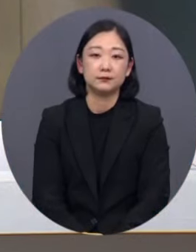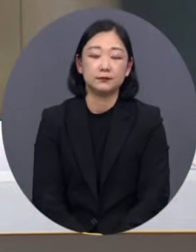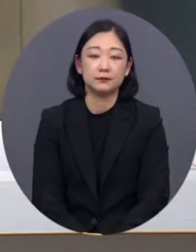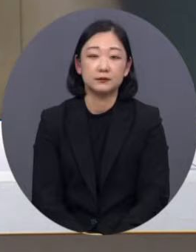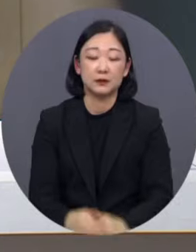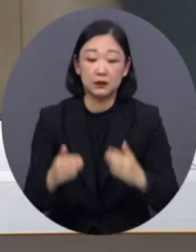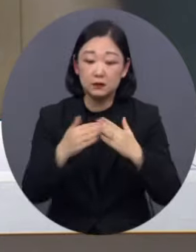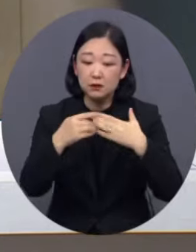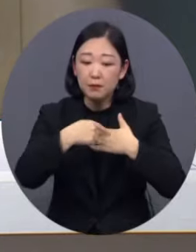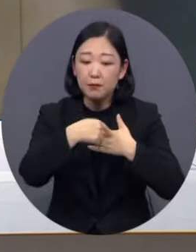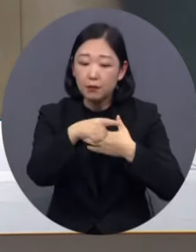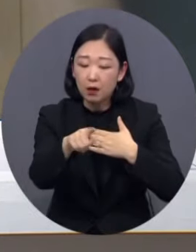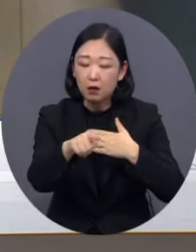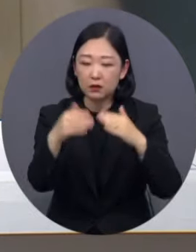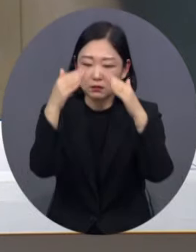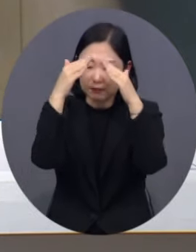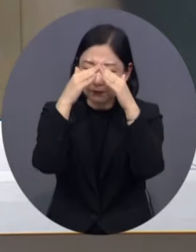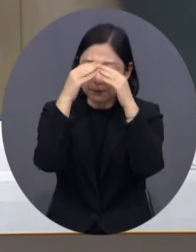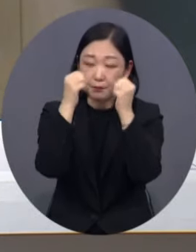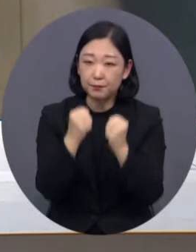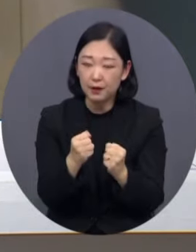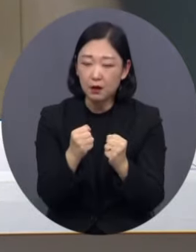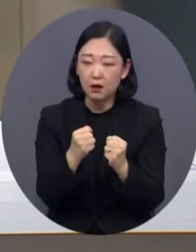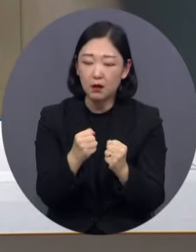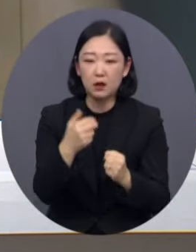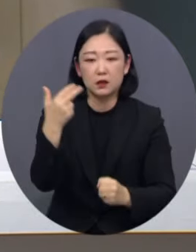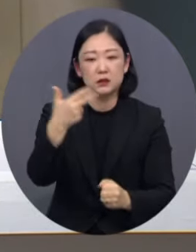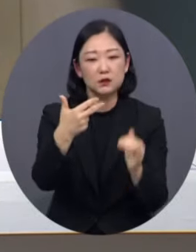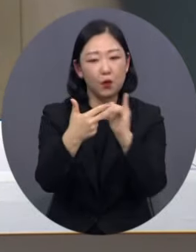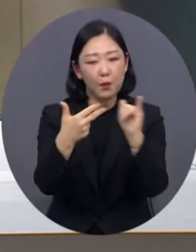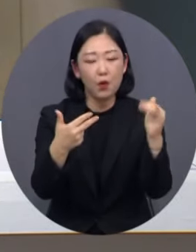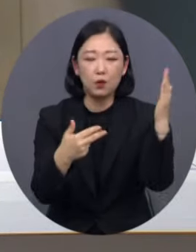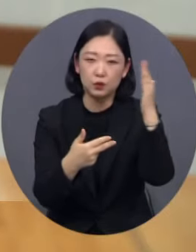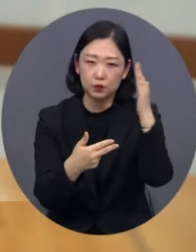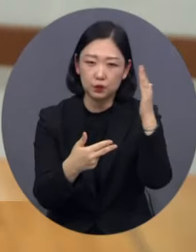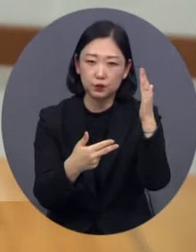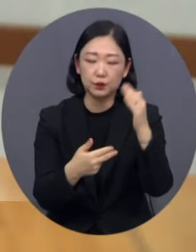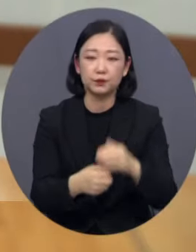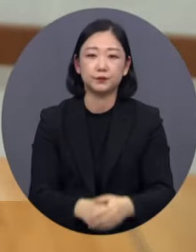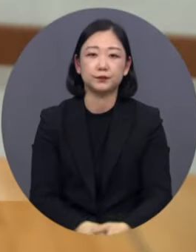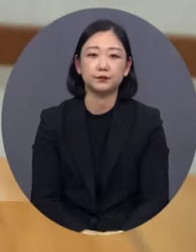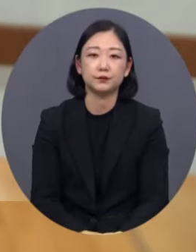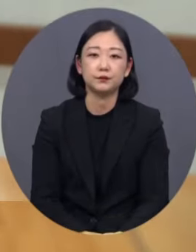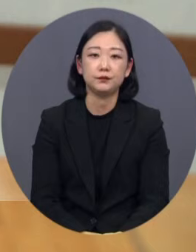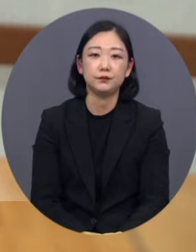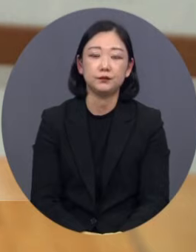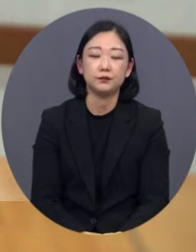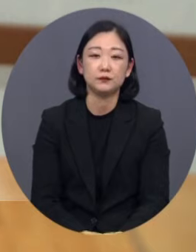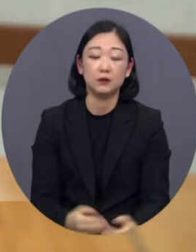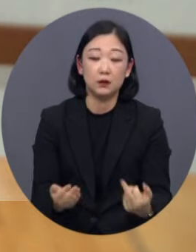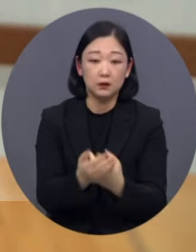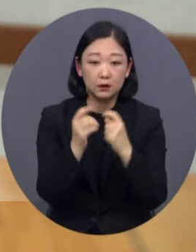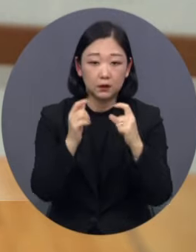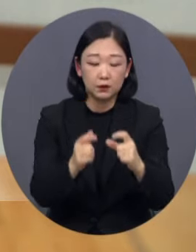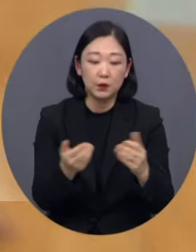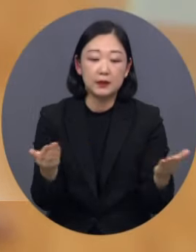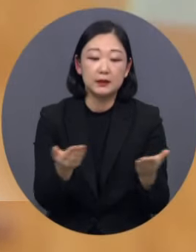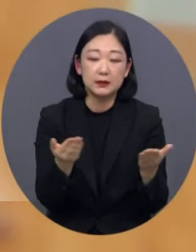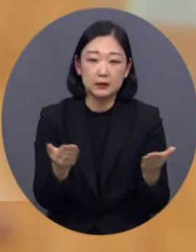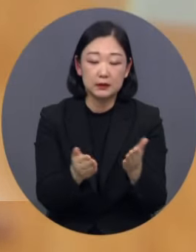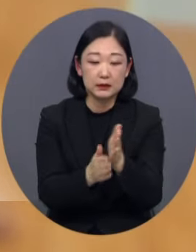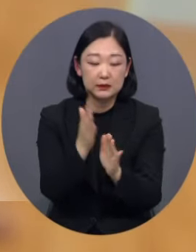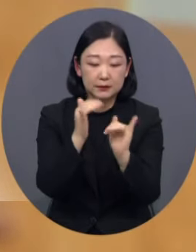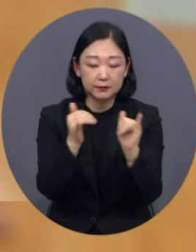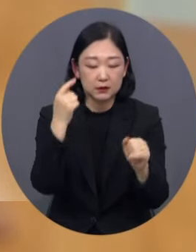집 밖을 나서지 않는 청년이 제주에서도 7천 명이 넘는 것으로 조사됐습니다. 제주도가 일하는